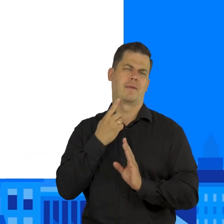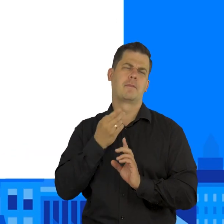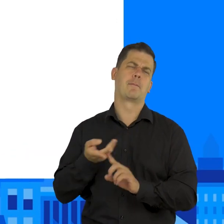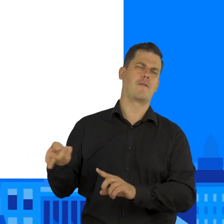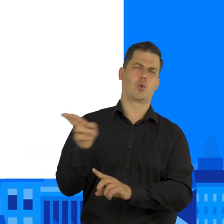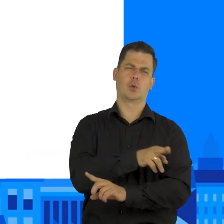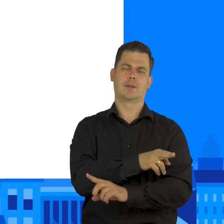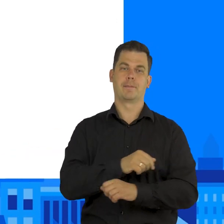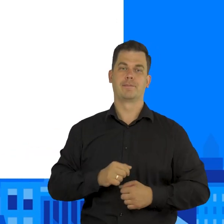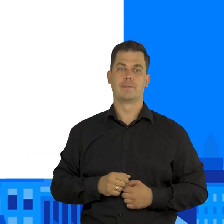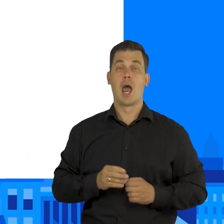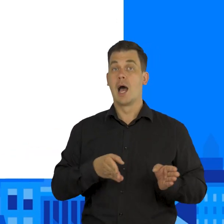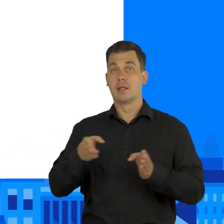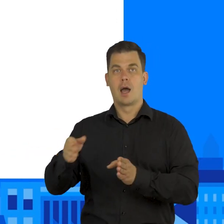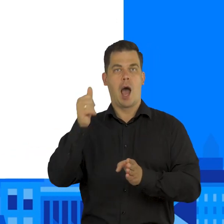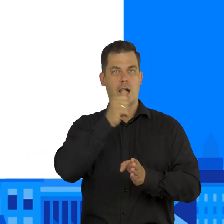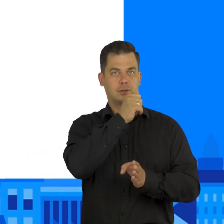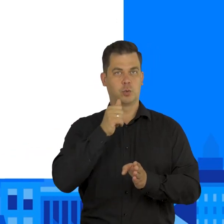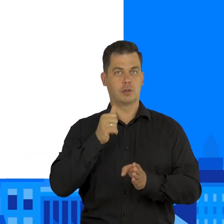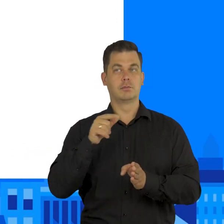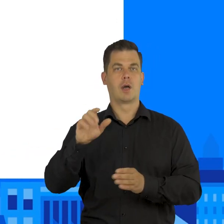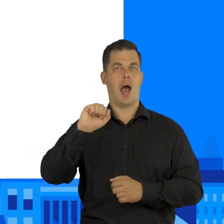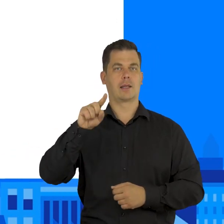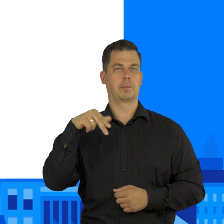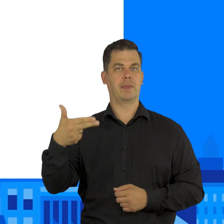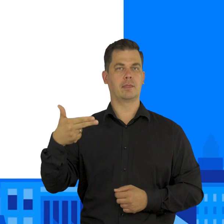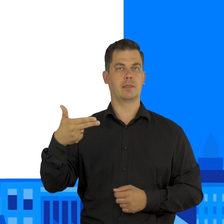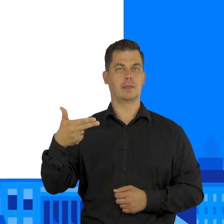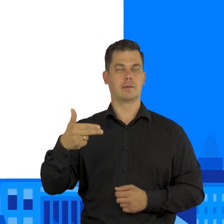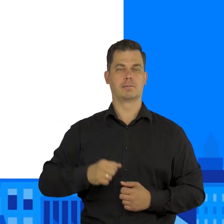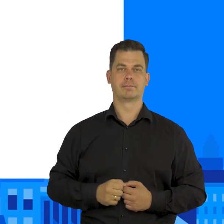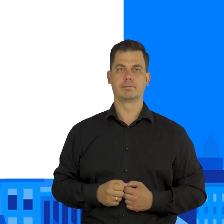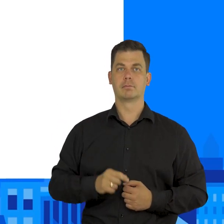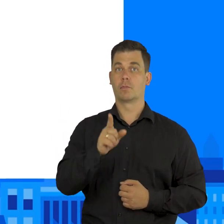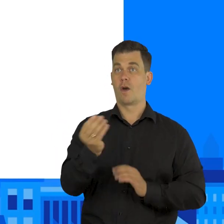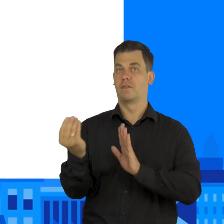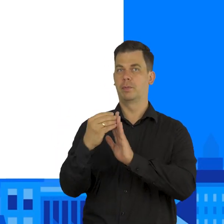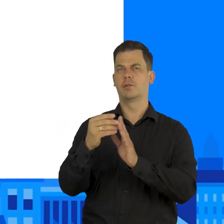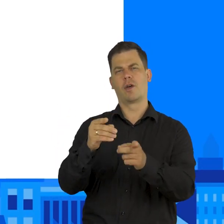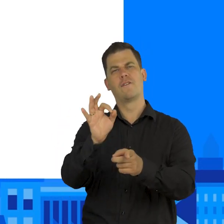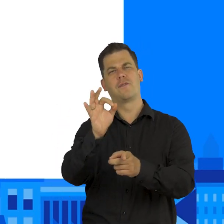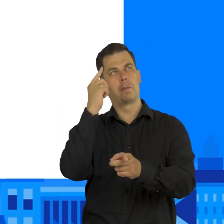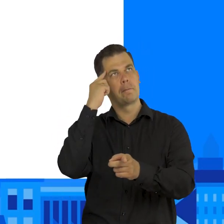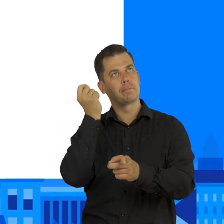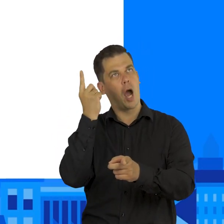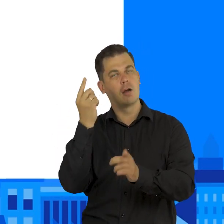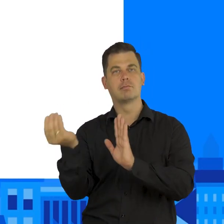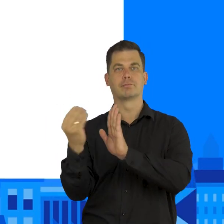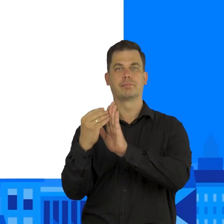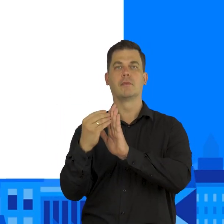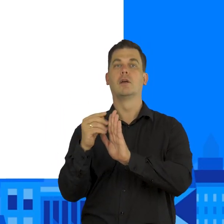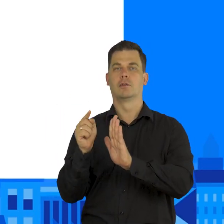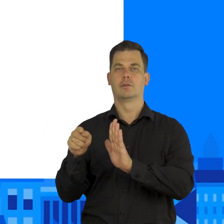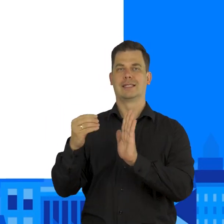ustawieniach. Kolejny krok to ustawienie hasła logowania do panelu administracyjnego routera. Wpisz nowe, wymyślone przez